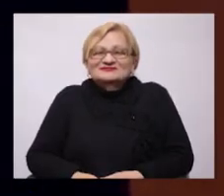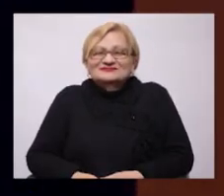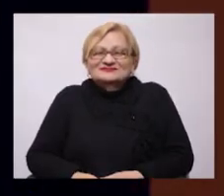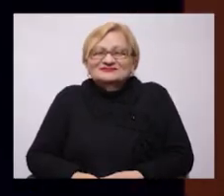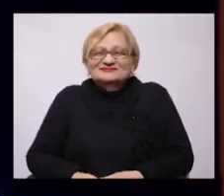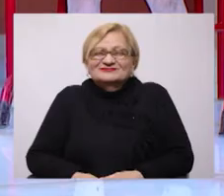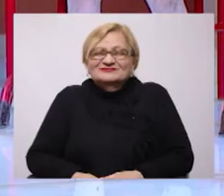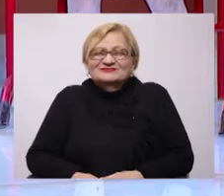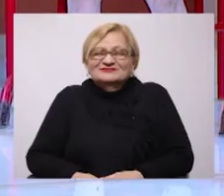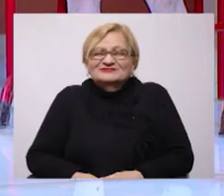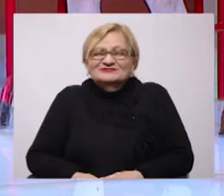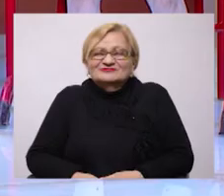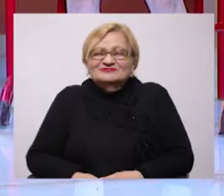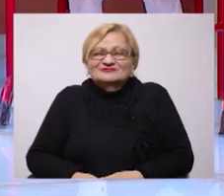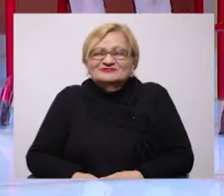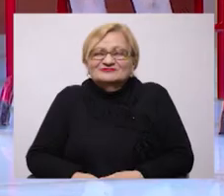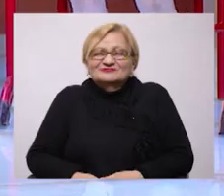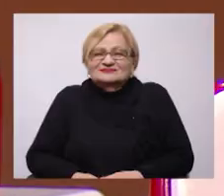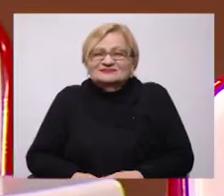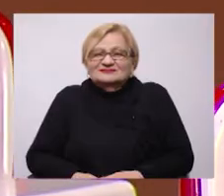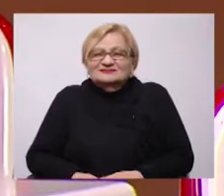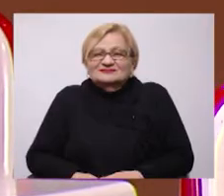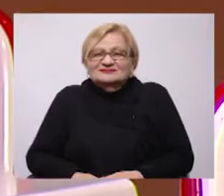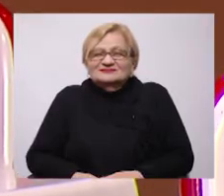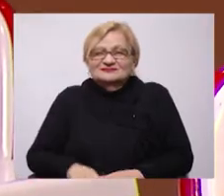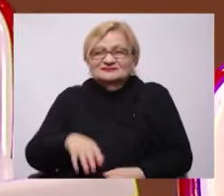შეგიძლიათ ფეხზე წამოდგეთ რომ უფრო მარტივი იყოს